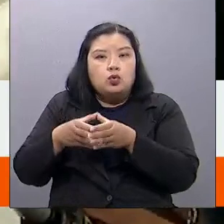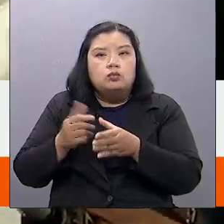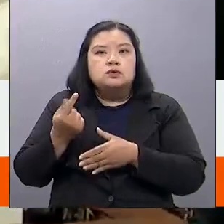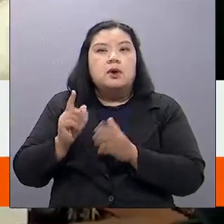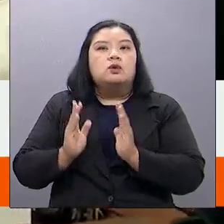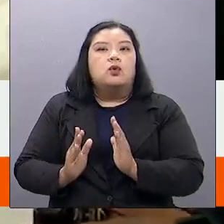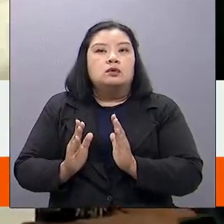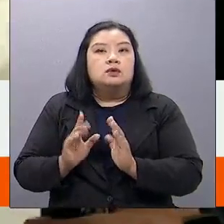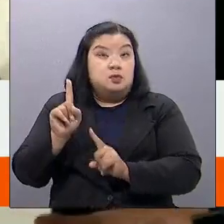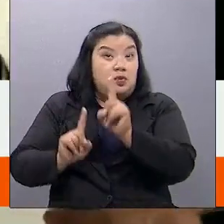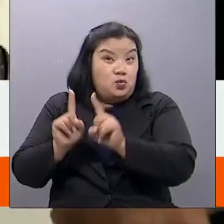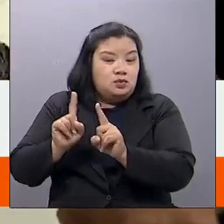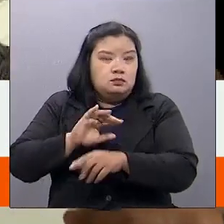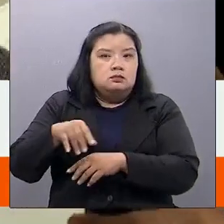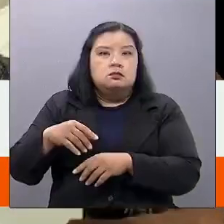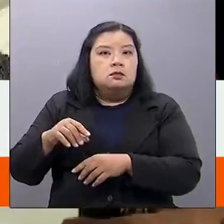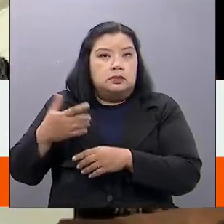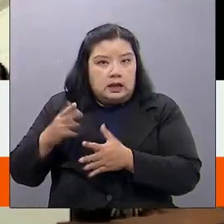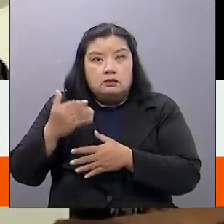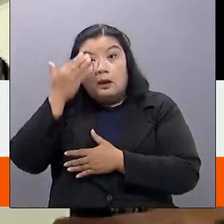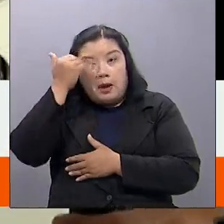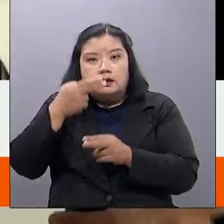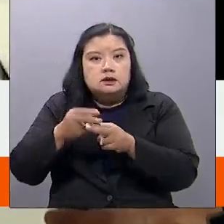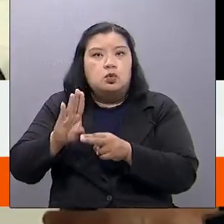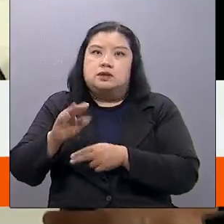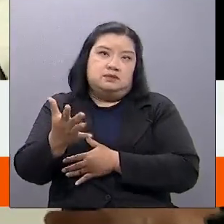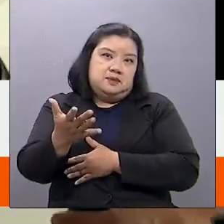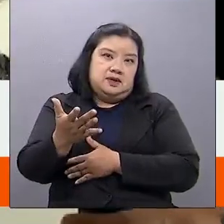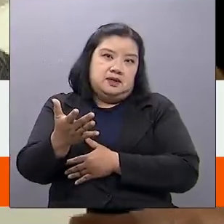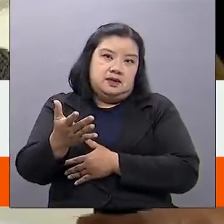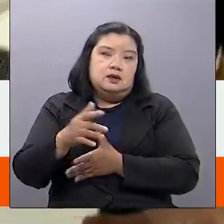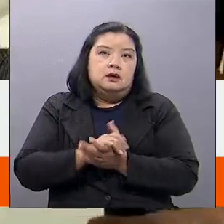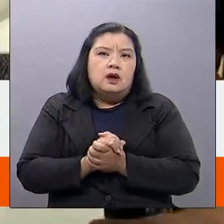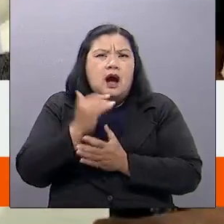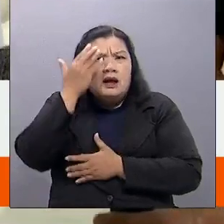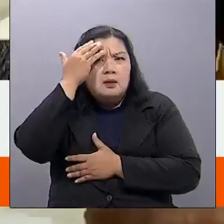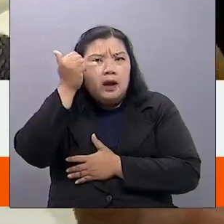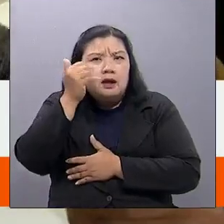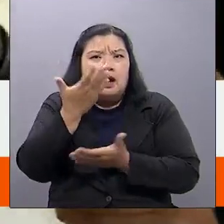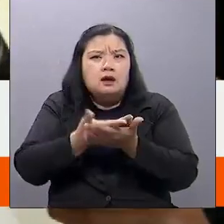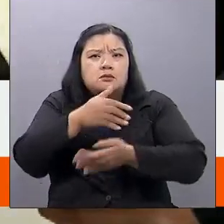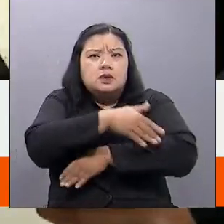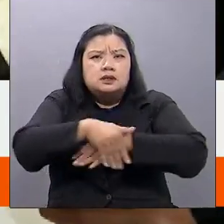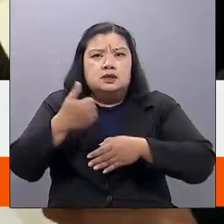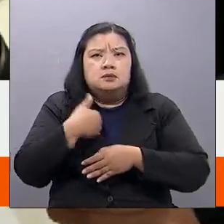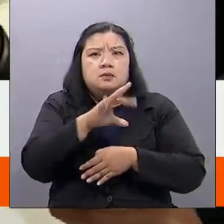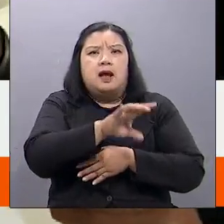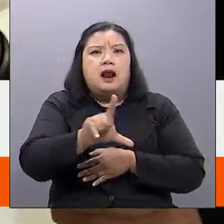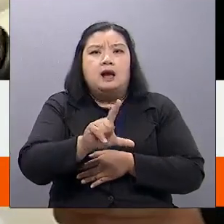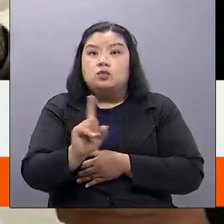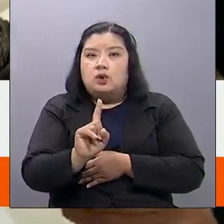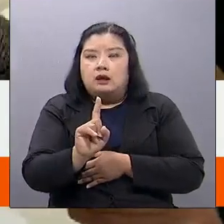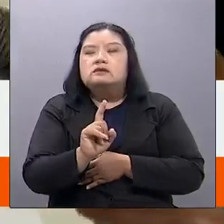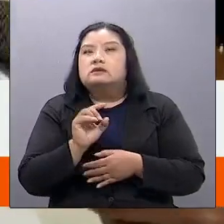วนตัวไม่ได้เข้าในนามบริษัททำไมถึงงบการเงินถึงโชว์แค่8ล้านบาทก็เพราะเงินทั้งหมดที่มี